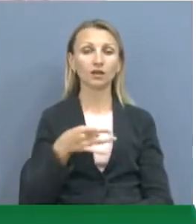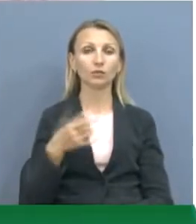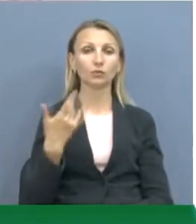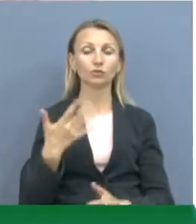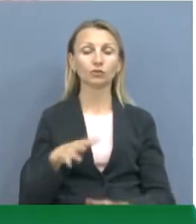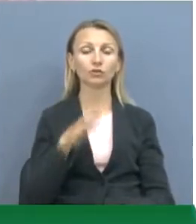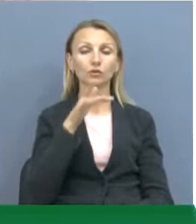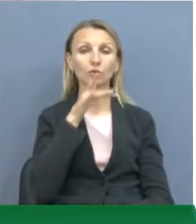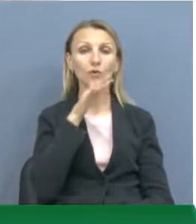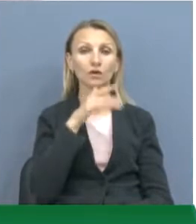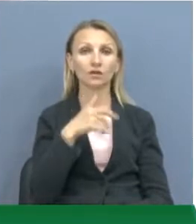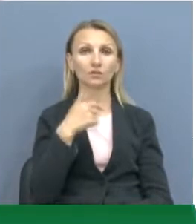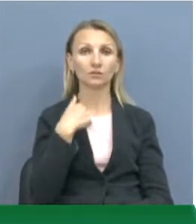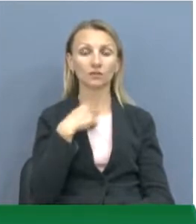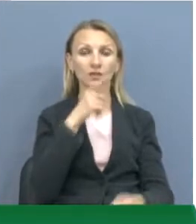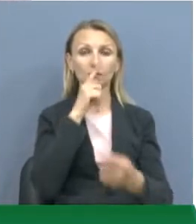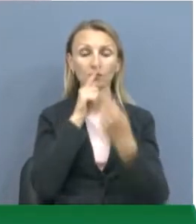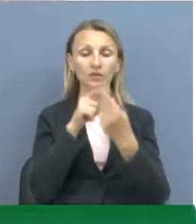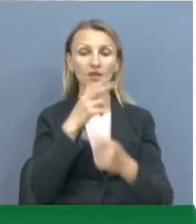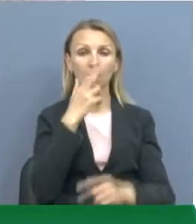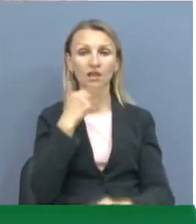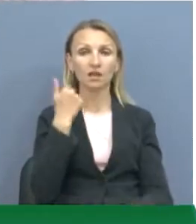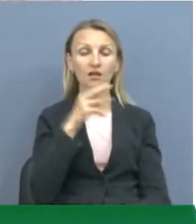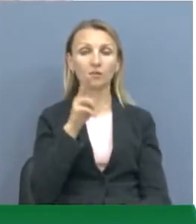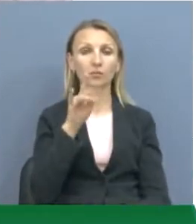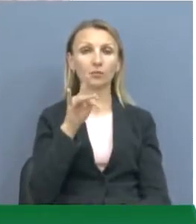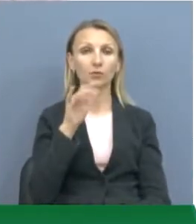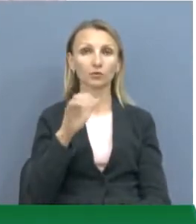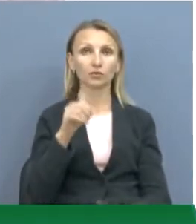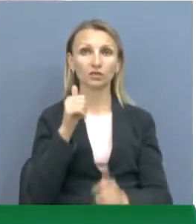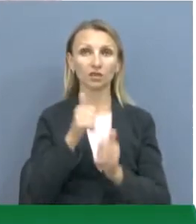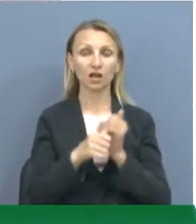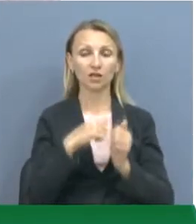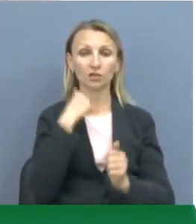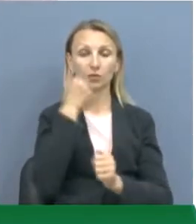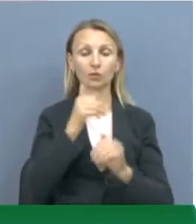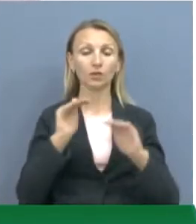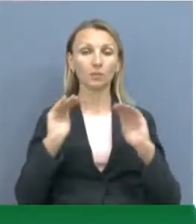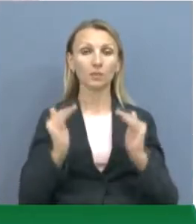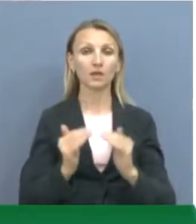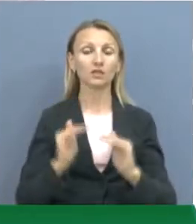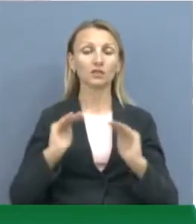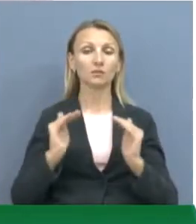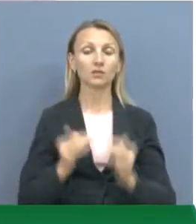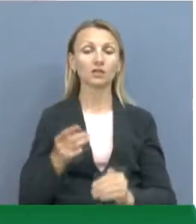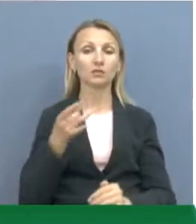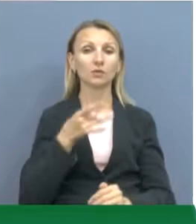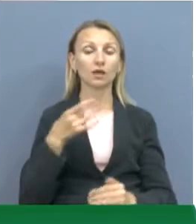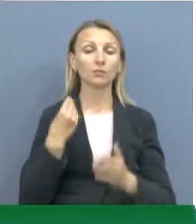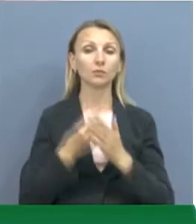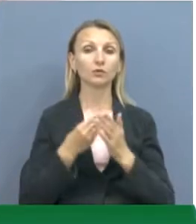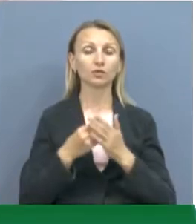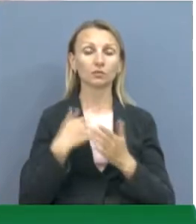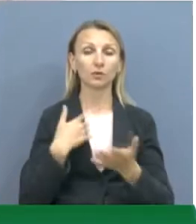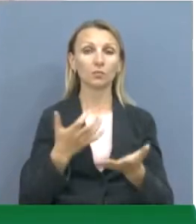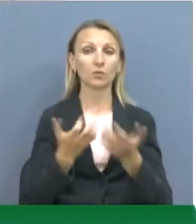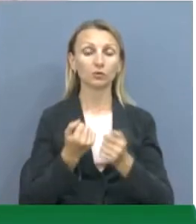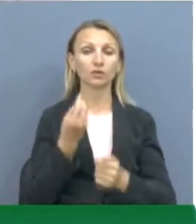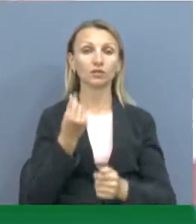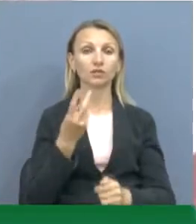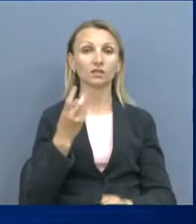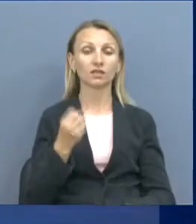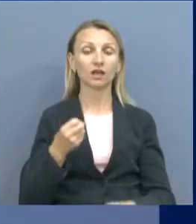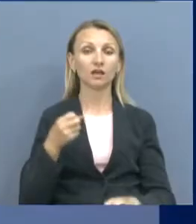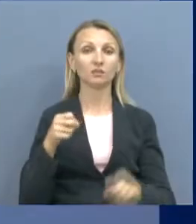ведем борьбу против итальянского пруса, и с каждым годом его популяция все меньше. Каждый год мы из республиканского бюджета получаем финансирование на